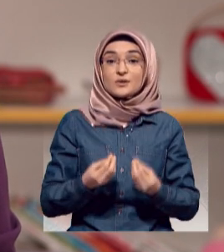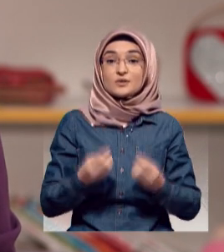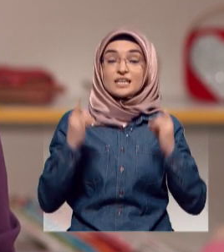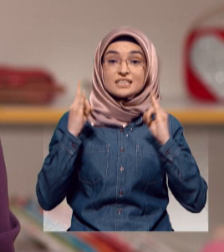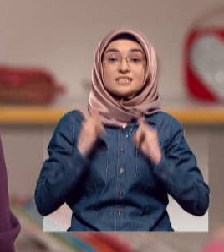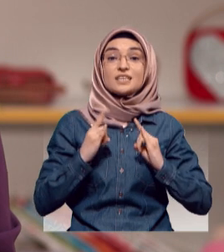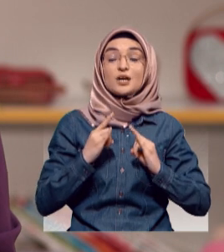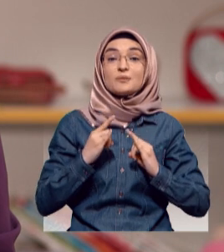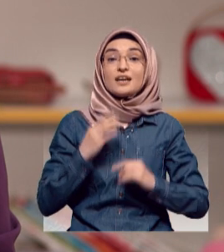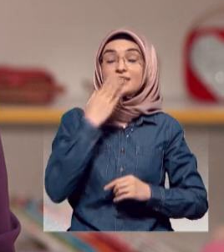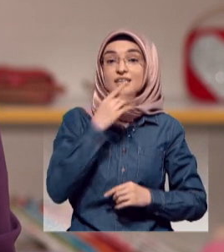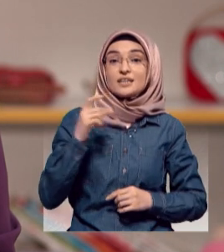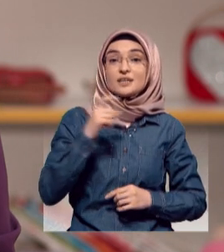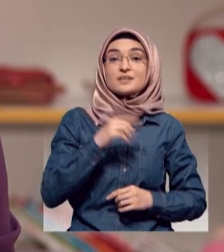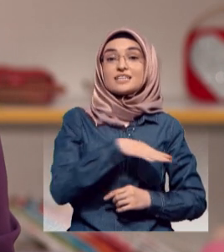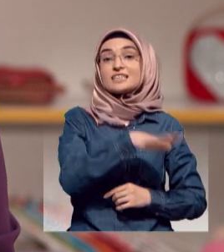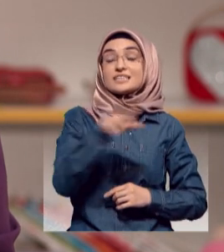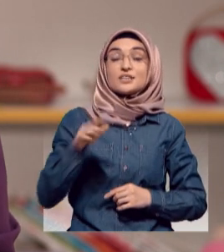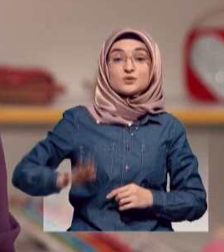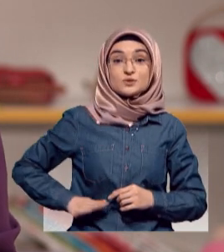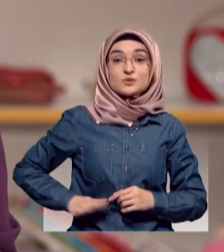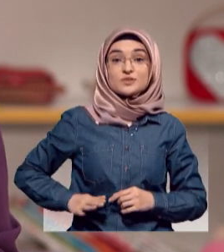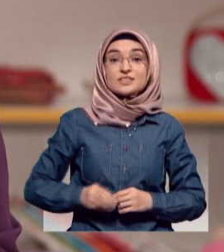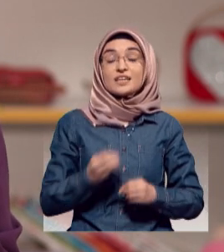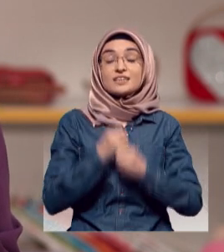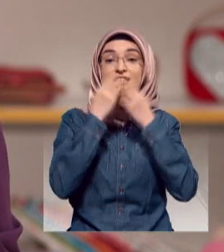Ramazan'da böyle sizlerle çiçek açar.